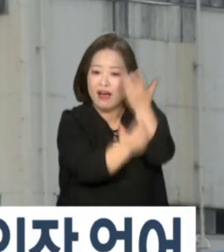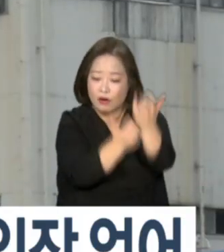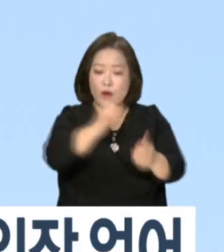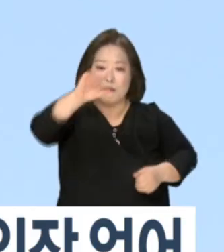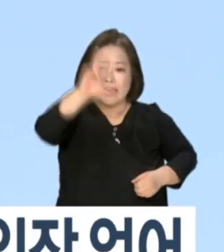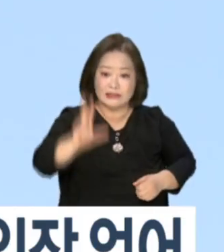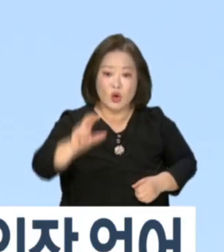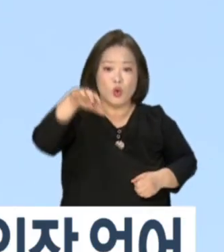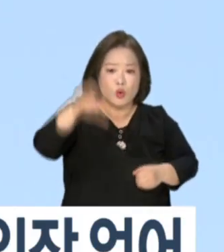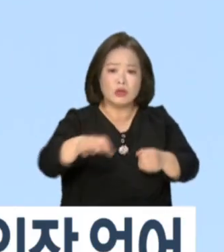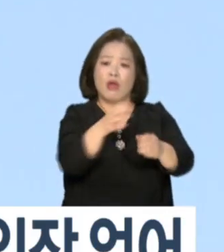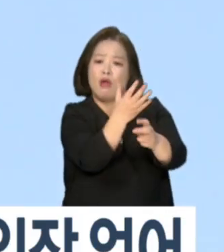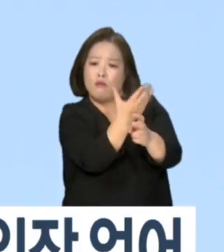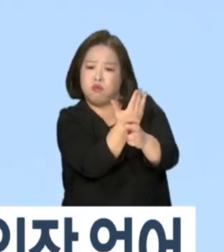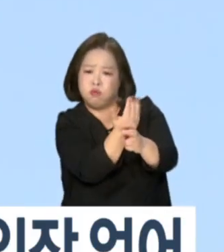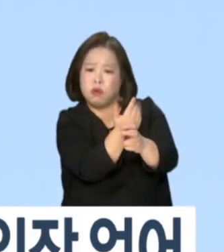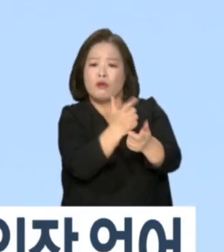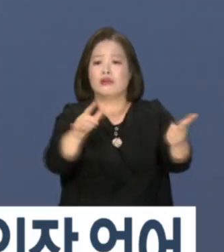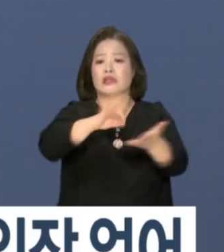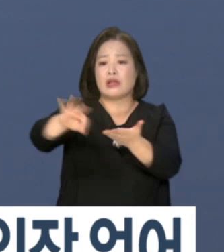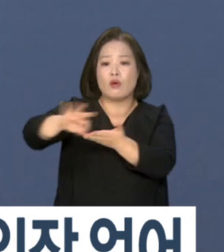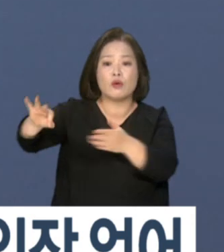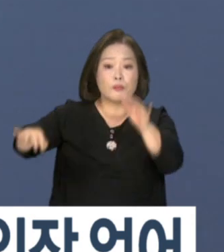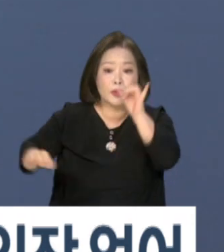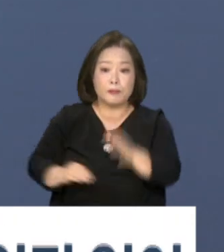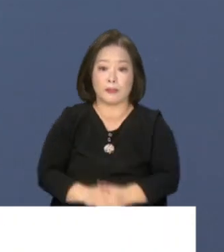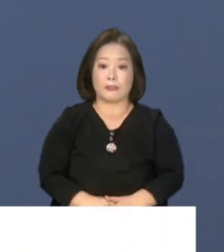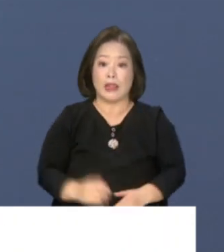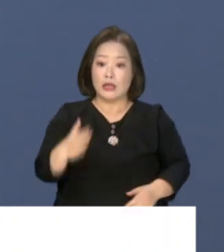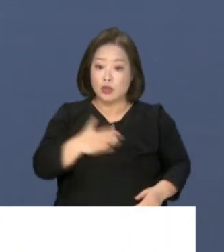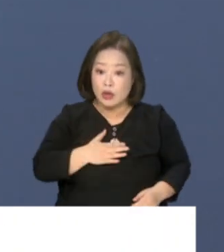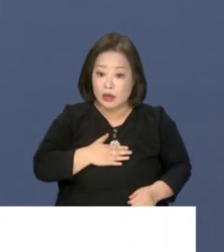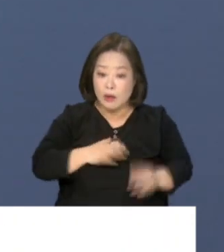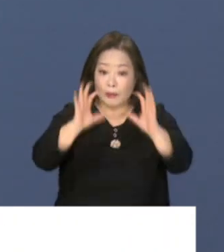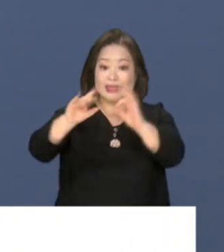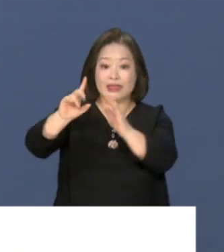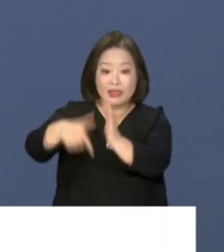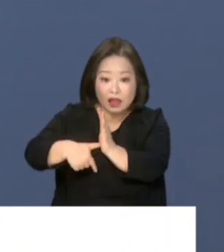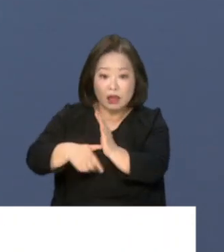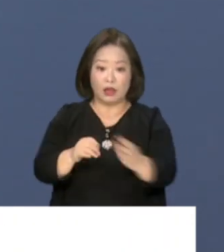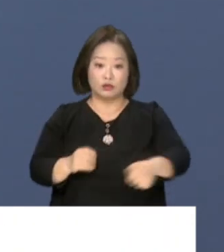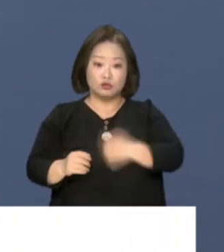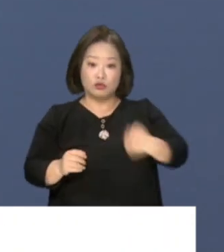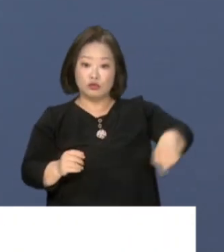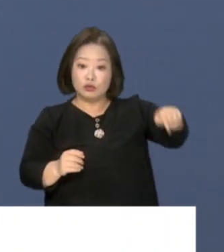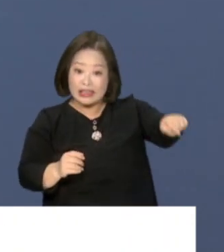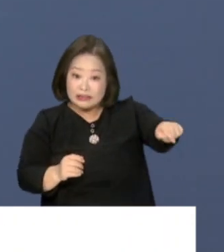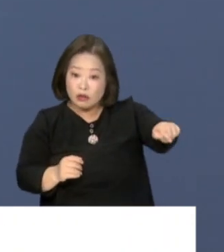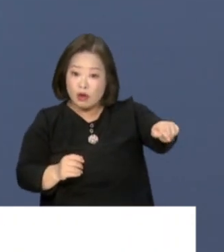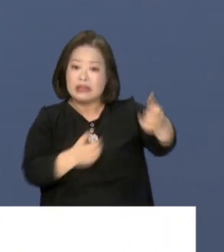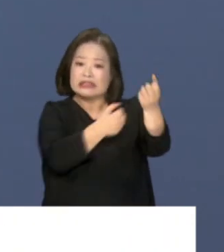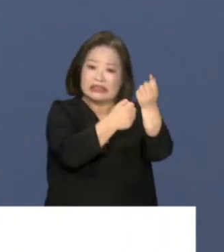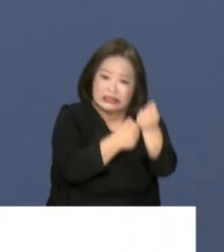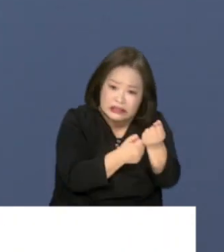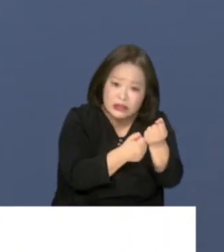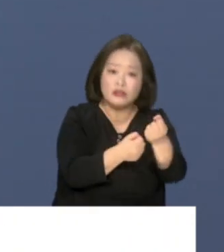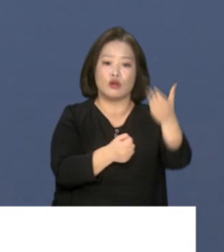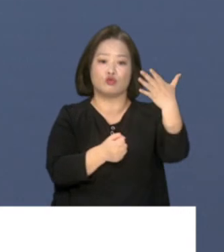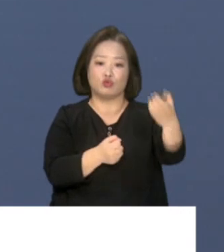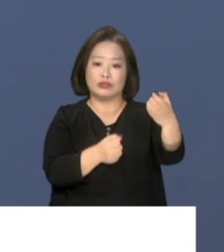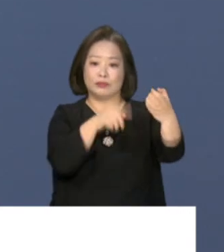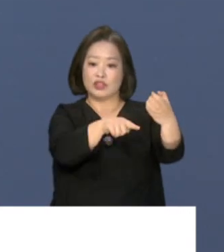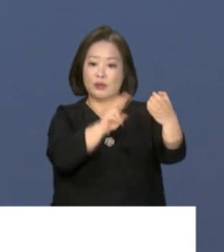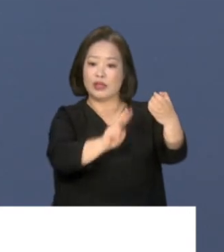매연 저감을 위해 쓰입니다. 저희가 파악한 바로는 중국이 90.2%,